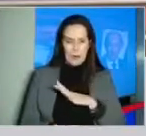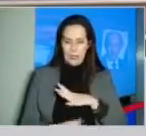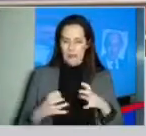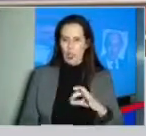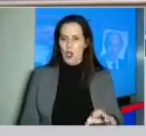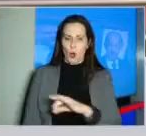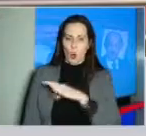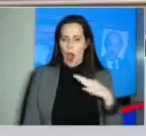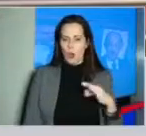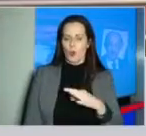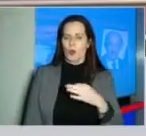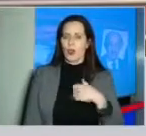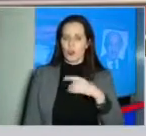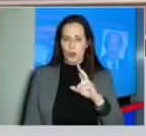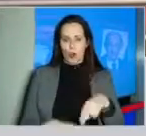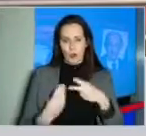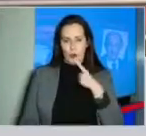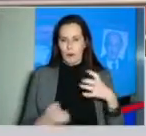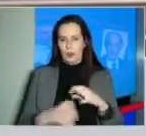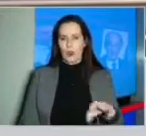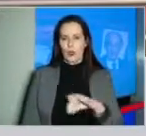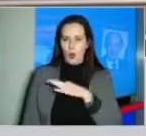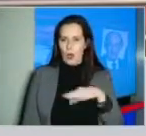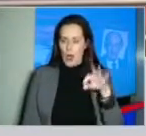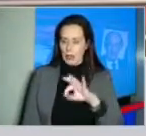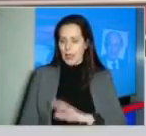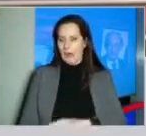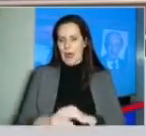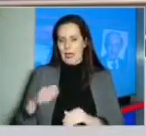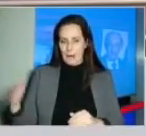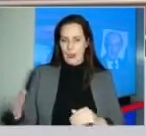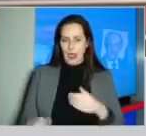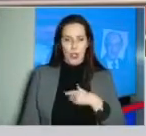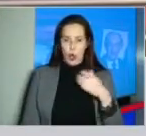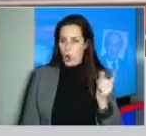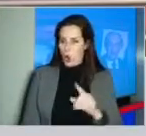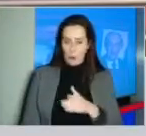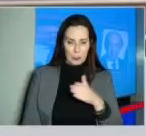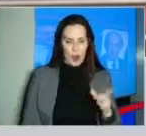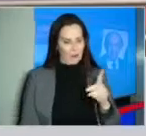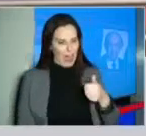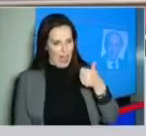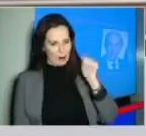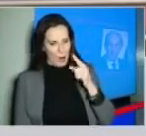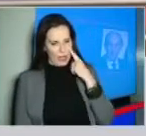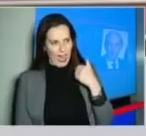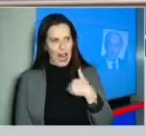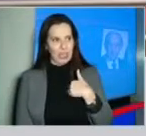כולנו, כי שוב אני חוזרת ואומרת, כולנו עדיין נמצאת בצד ימני של המפה, אנחנו לא נמצאים בצד שמאל. אבל אתמול נדמה